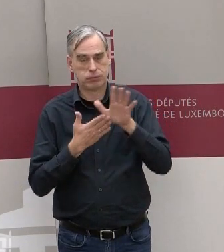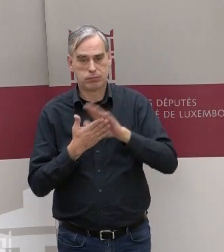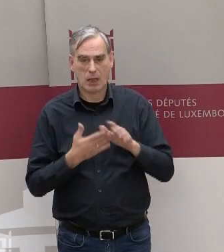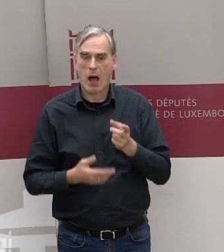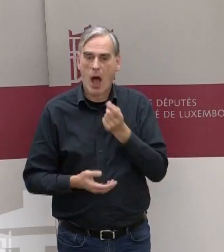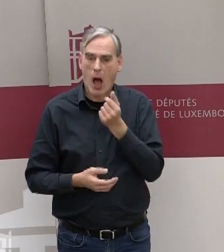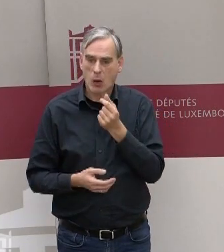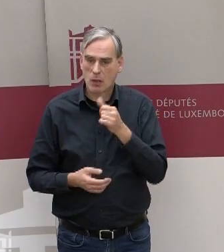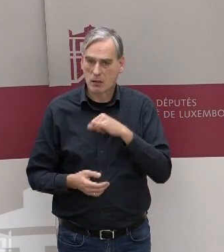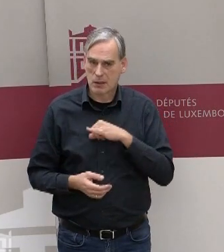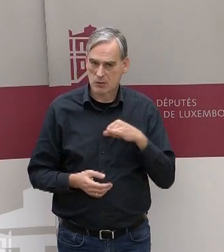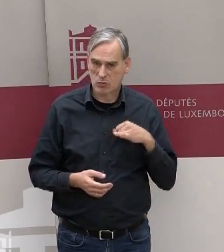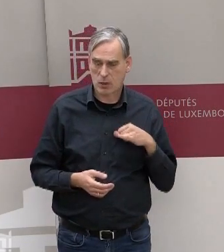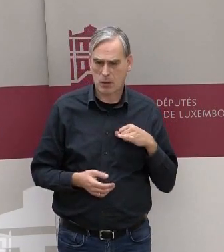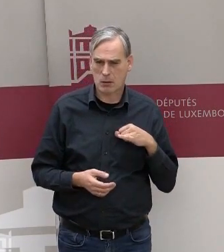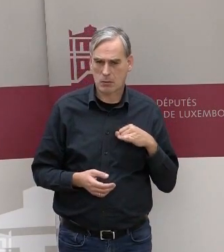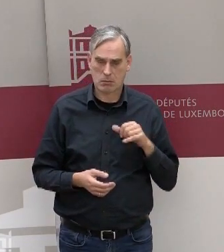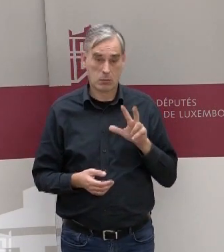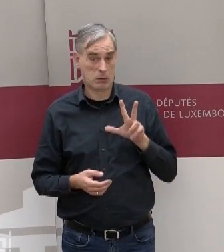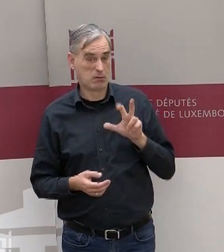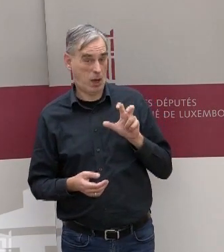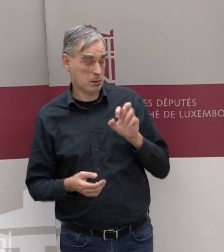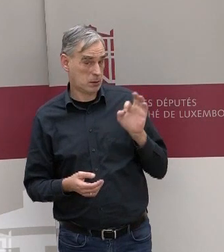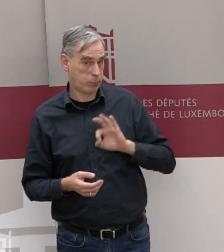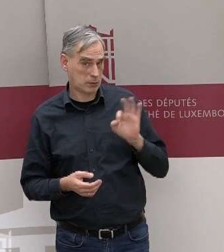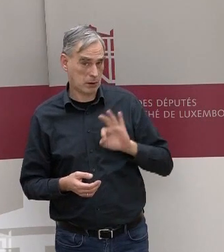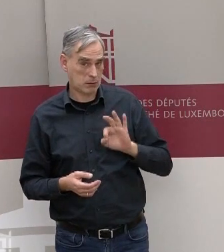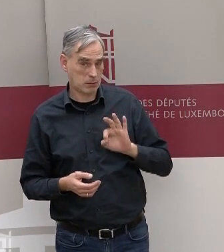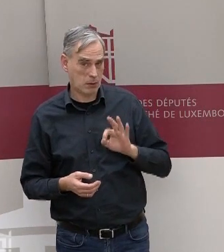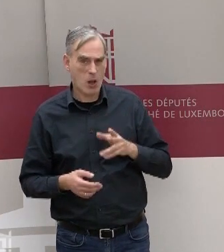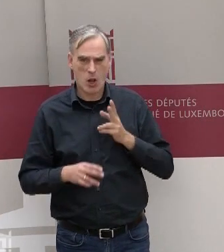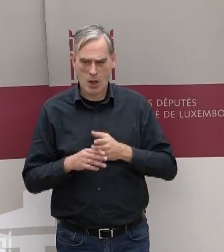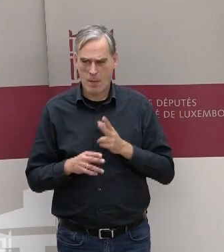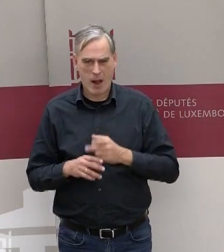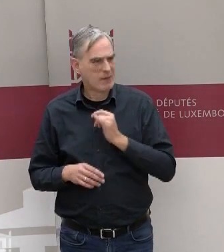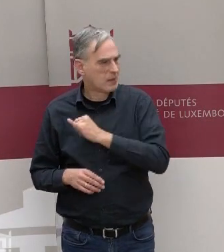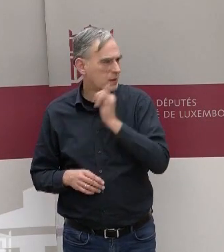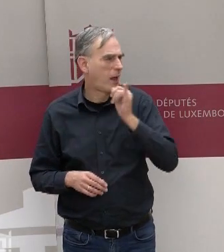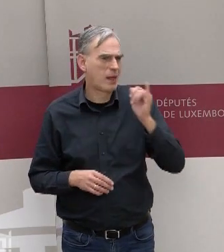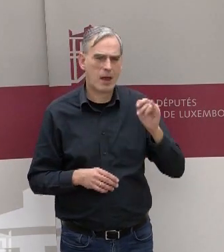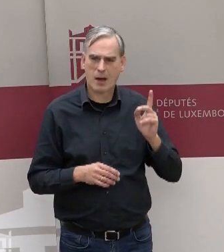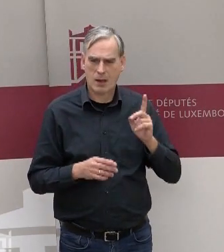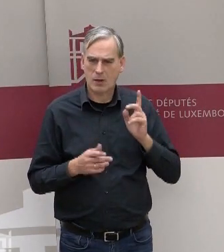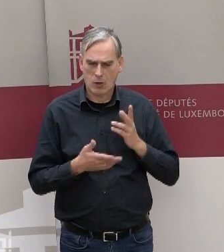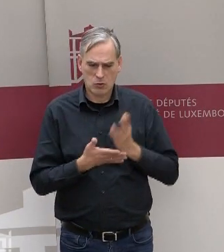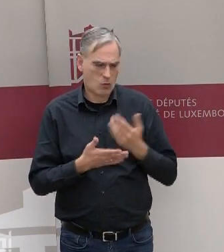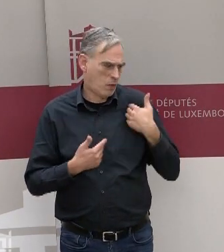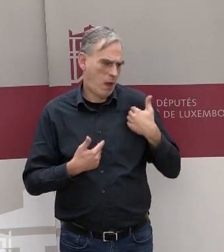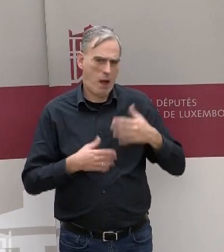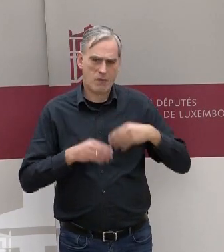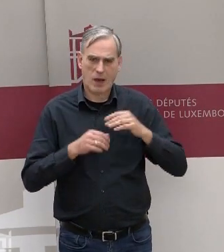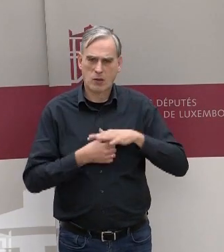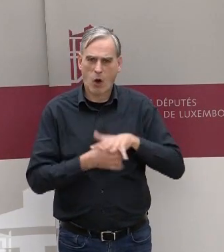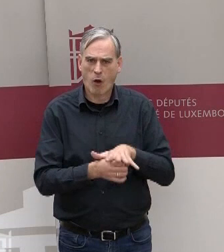30%. Dabei müsst ihr aber jeder Rang im spätestens Zante Covid-19 klar sehen, dass wir ganz viel abzuhalten